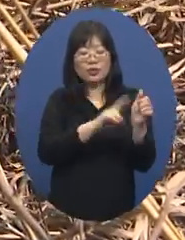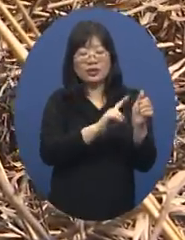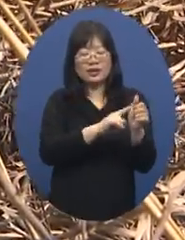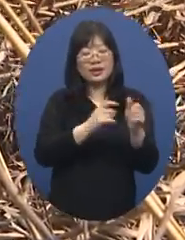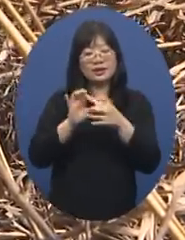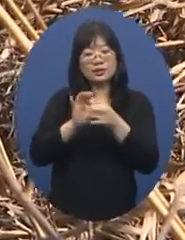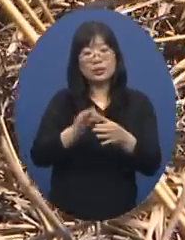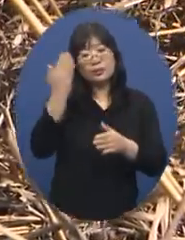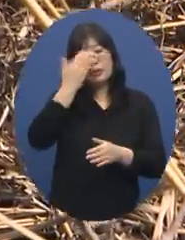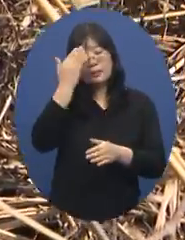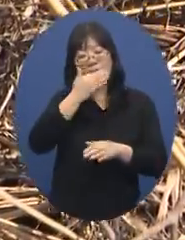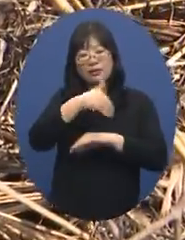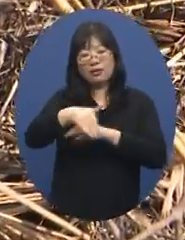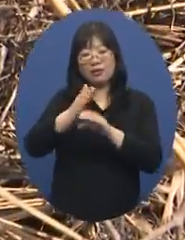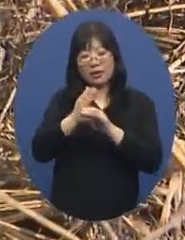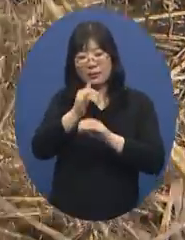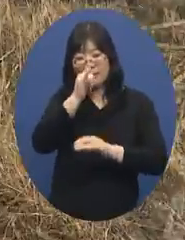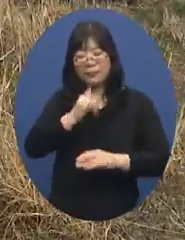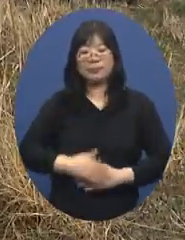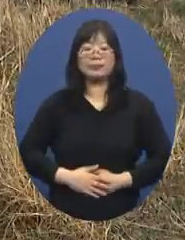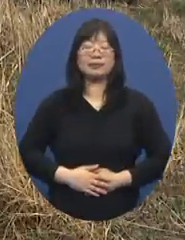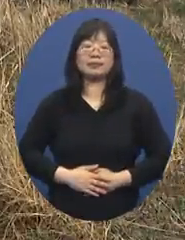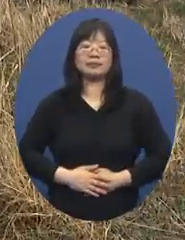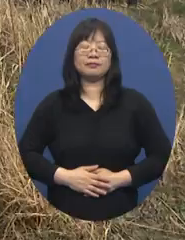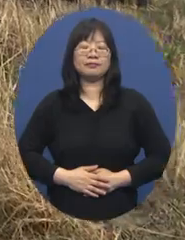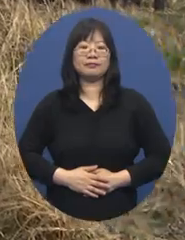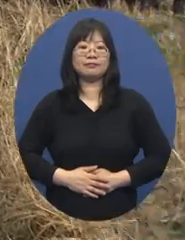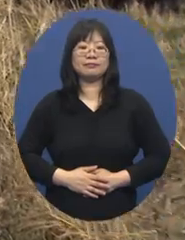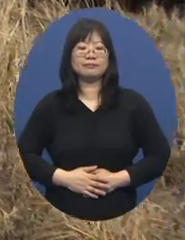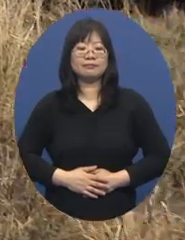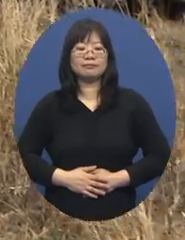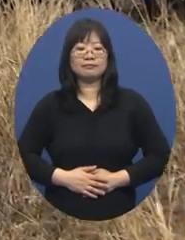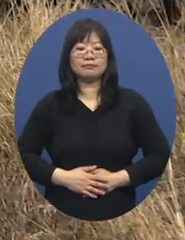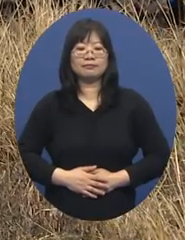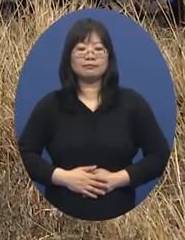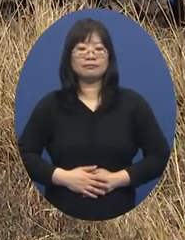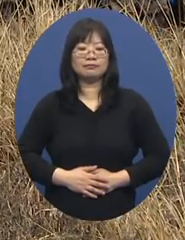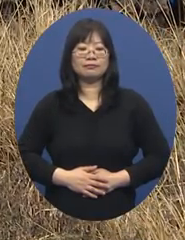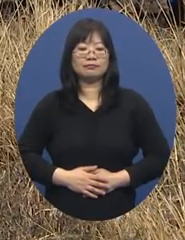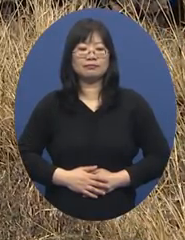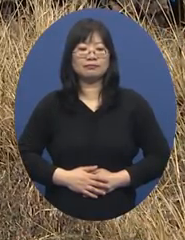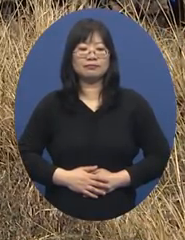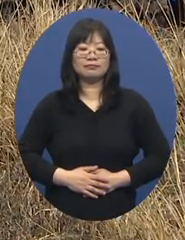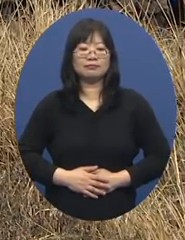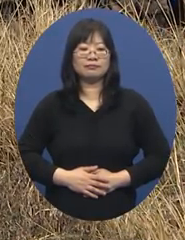지속적인 정화 활동을 펼칠 예정입니다. 경기 CCTV 최창순입니다.